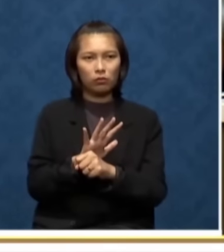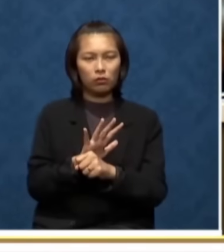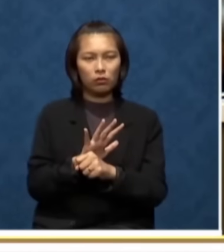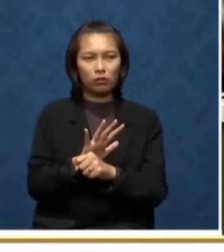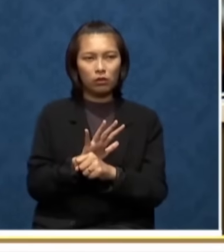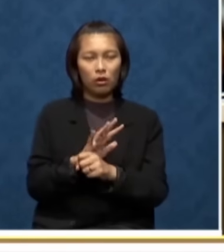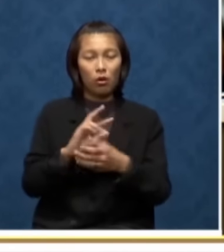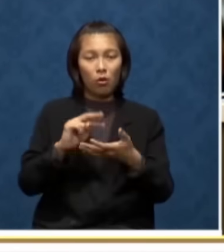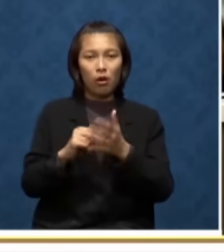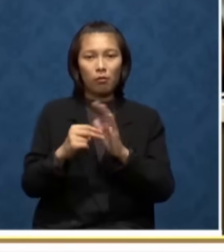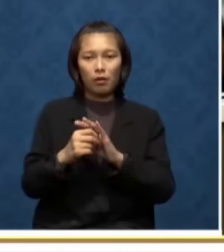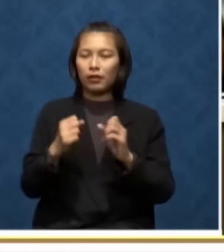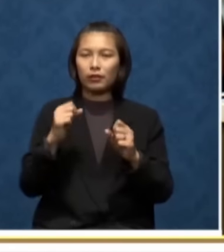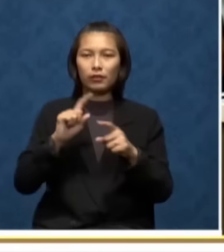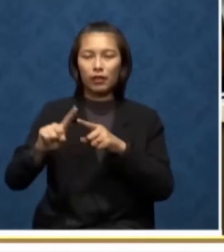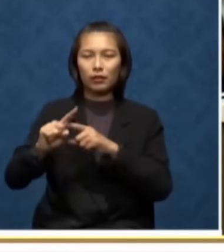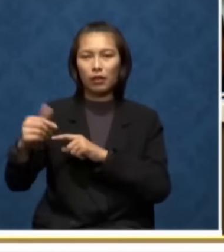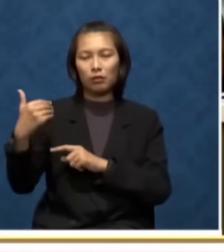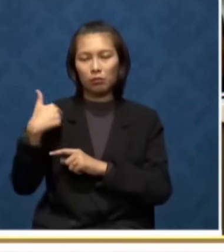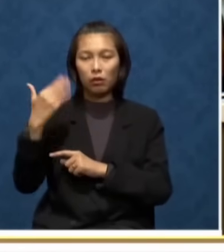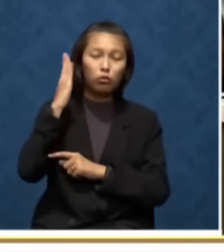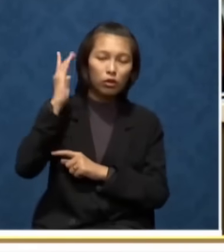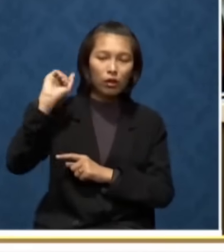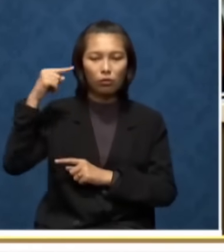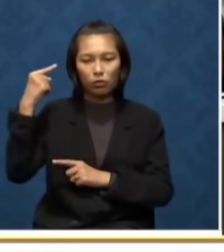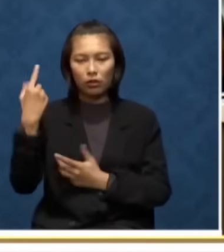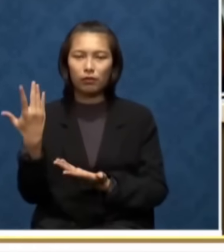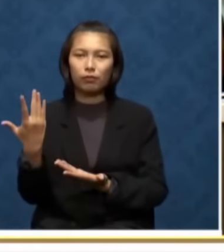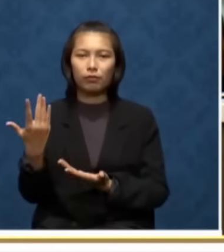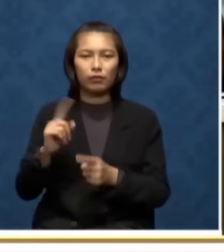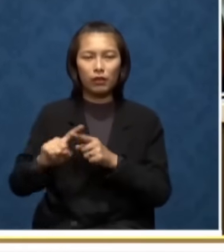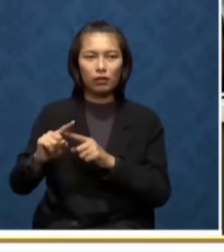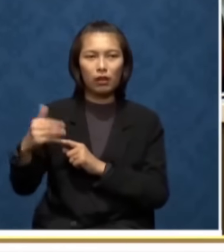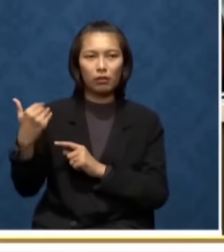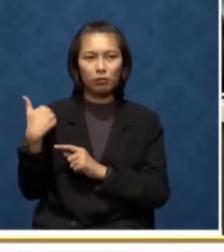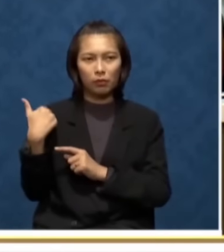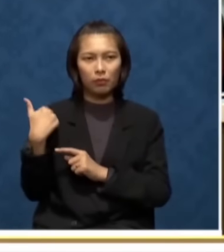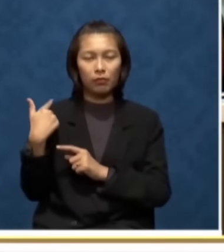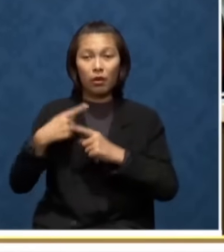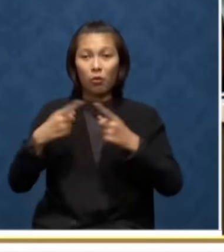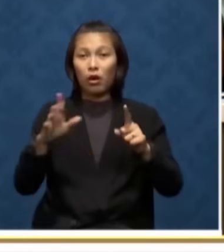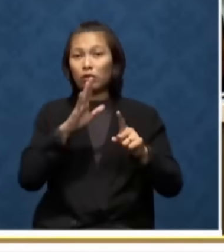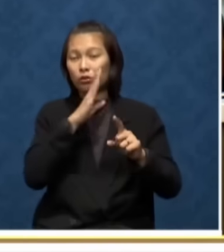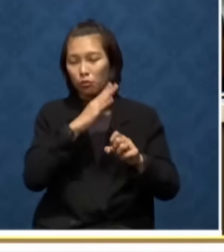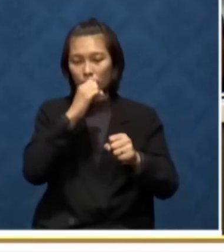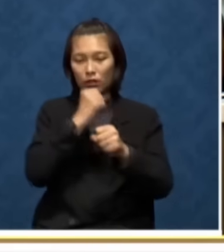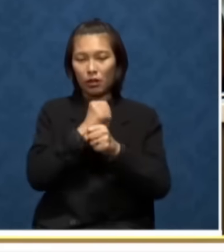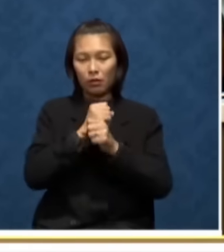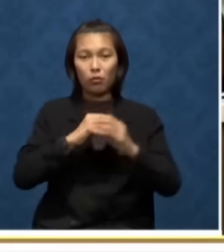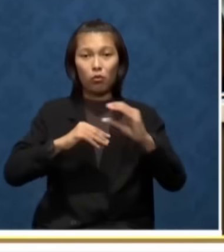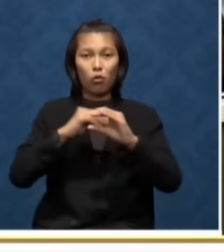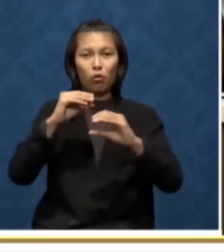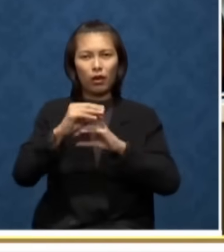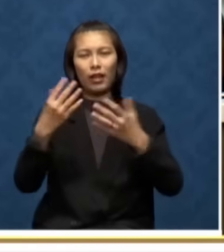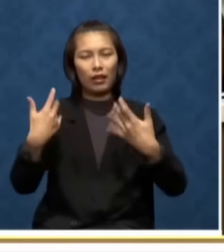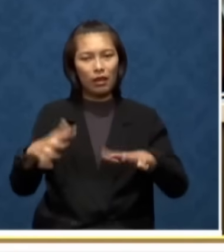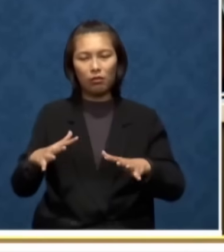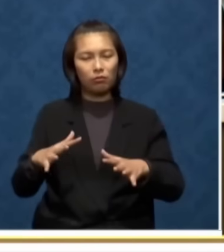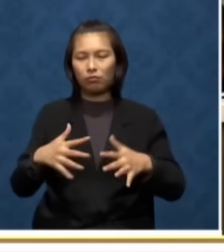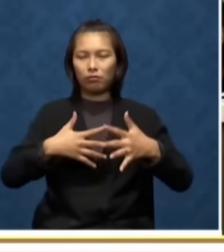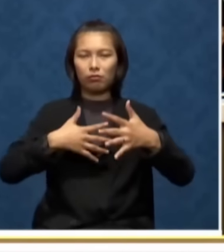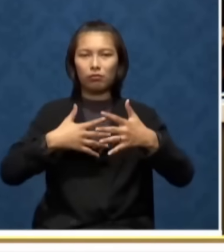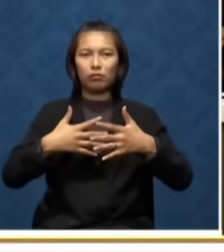พันธุ์ทุกความหลากหลายแต่ถ้าทำโครงการแล้วไม่ติดตลาดบ้างเนี่ยมันไม่เป็นไร